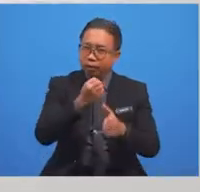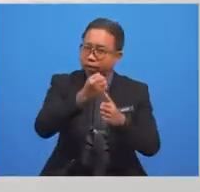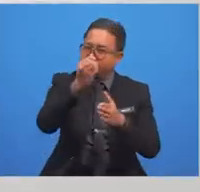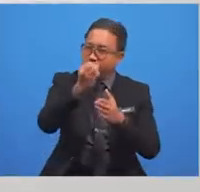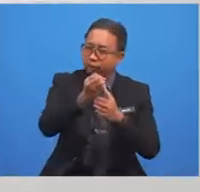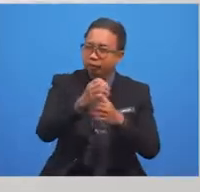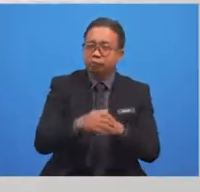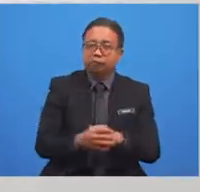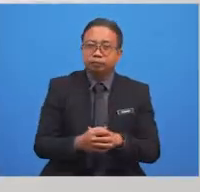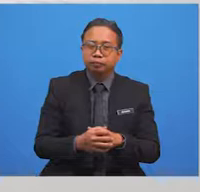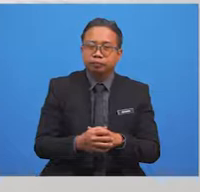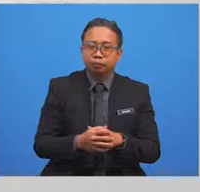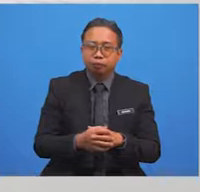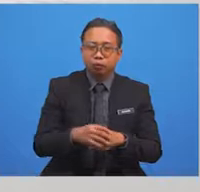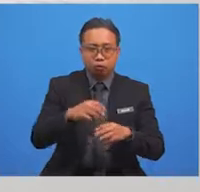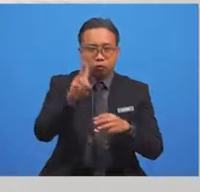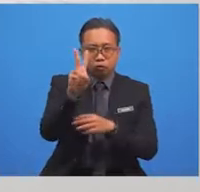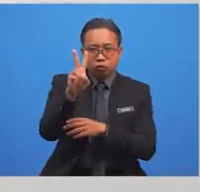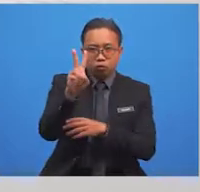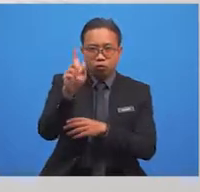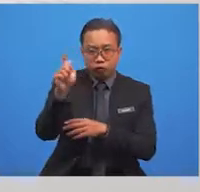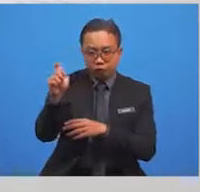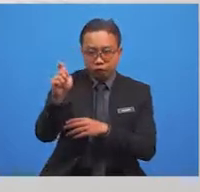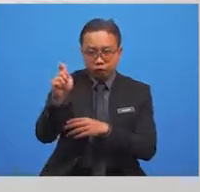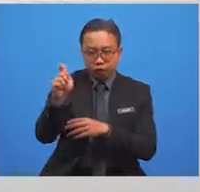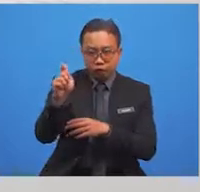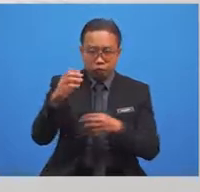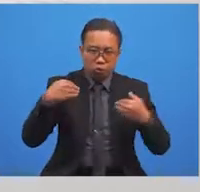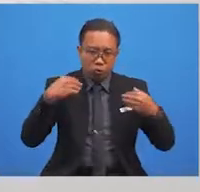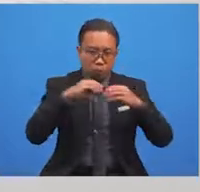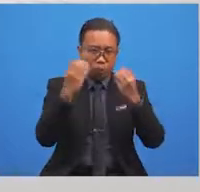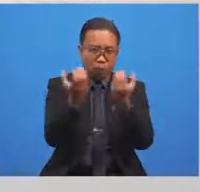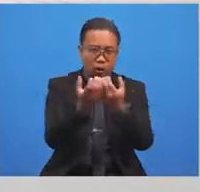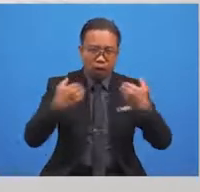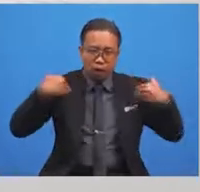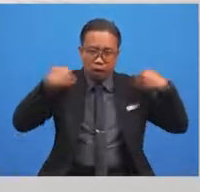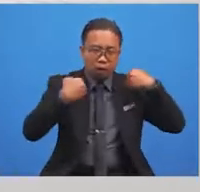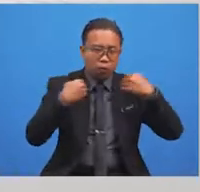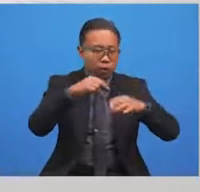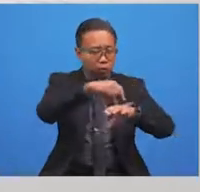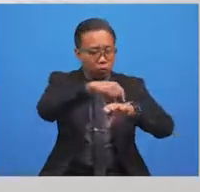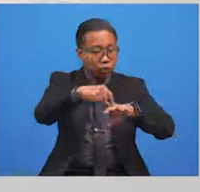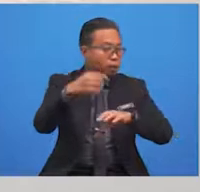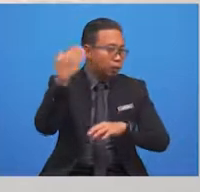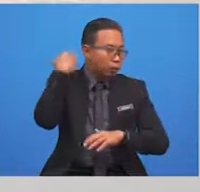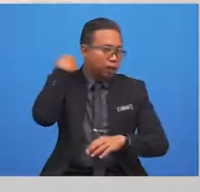ialah vertebrata, iaitu kumpulan haiwan yang bertulang